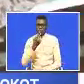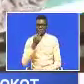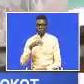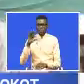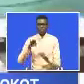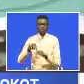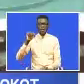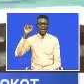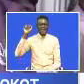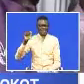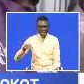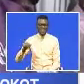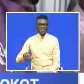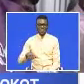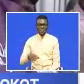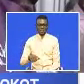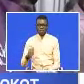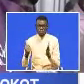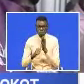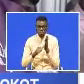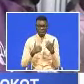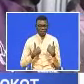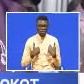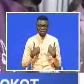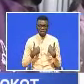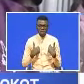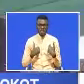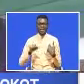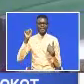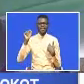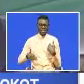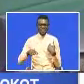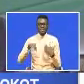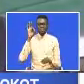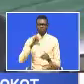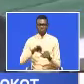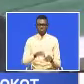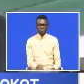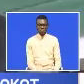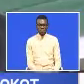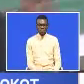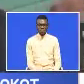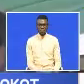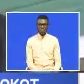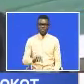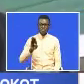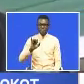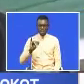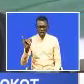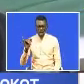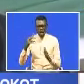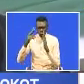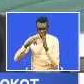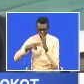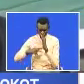iye? Yes. Mkono shida? Itakuwa yes. Mambo ya BBI tuliangalia